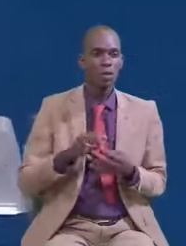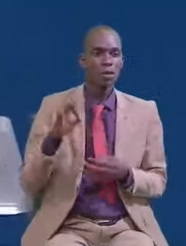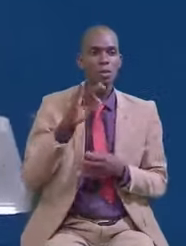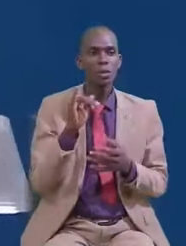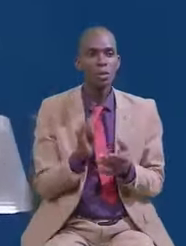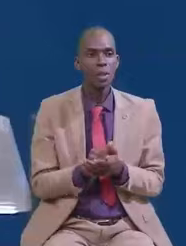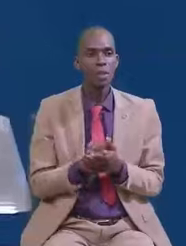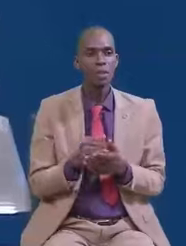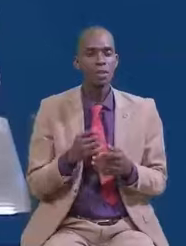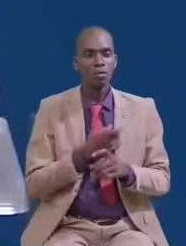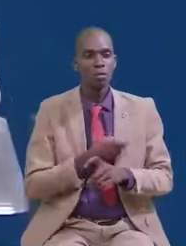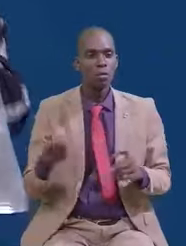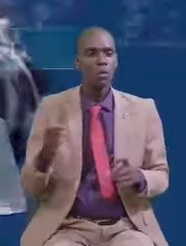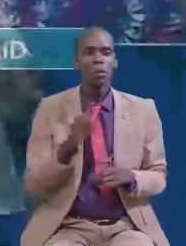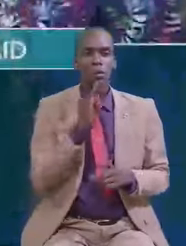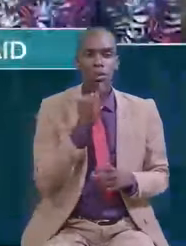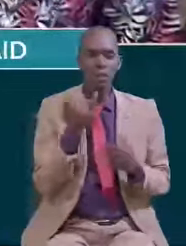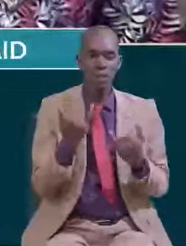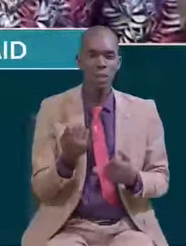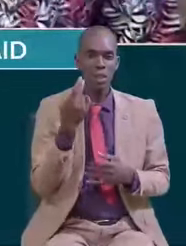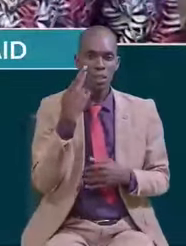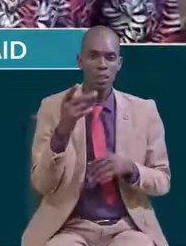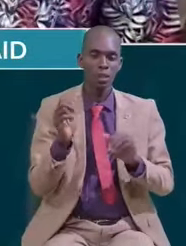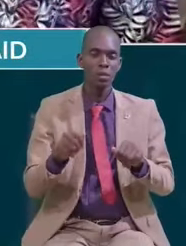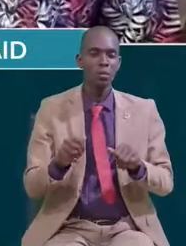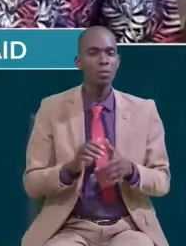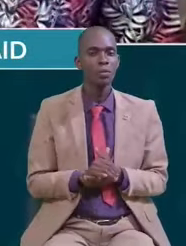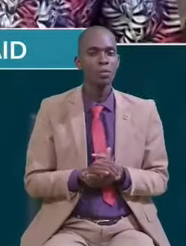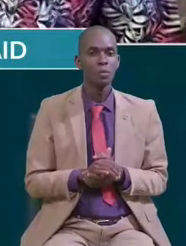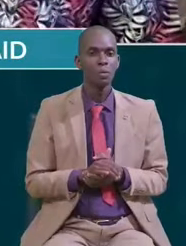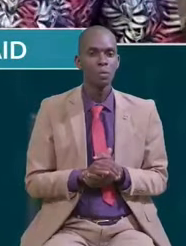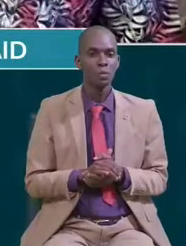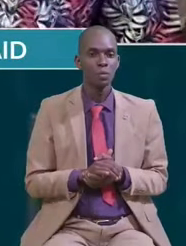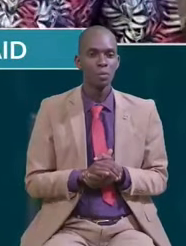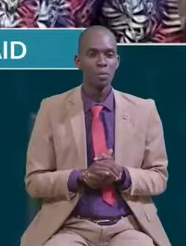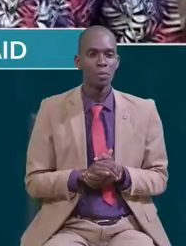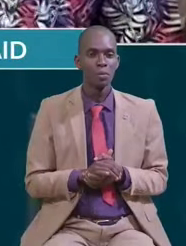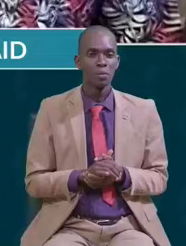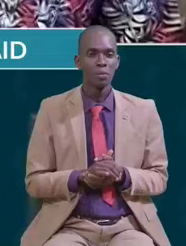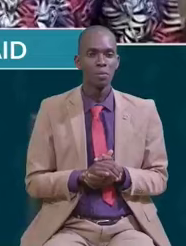la blessure de l'esprit et de l'âme maintenant est visible sur le corps.